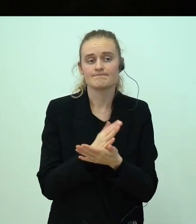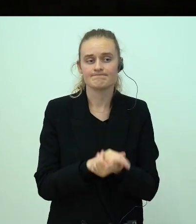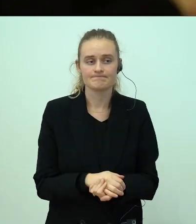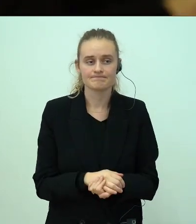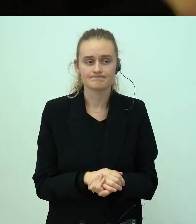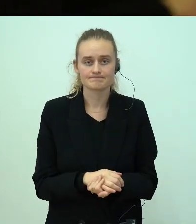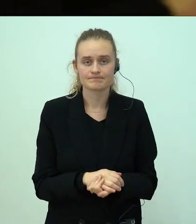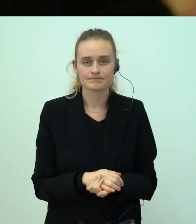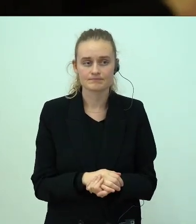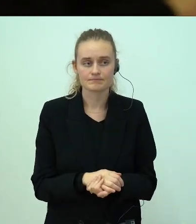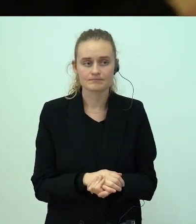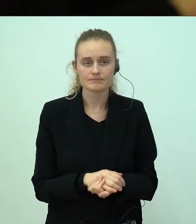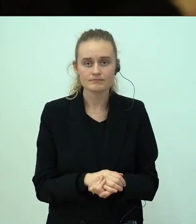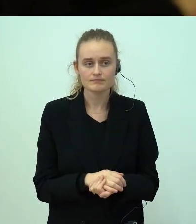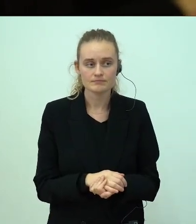vėlgi